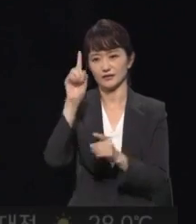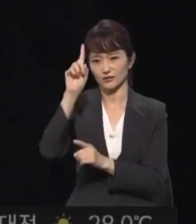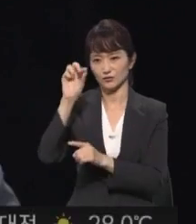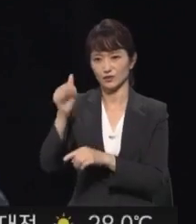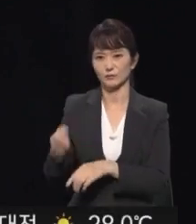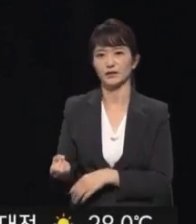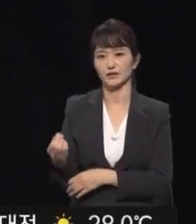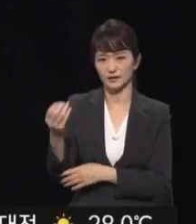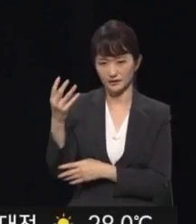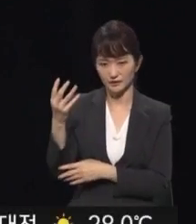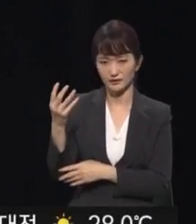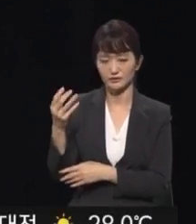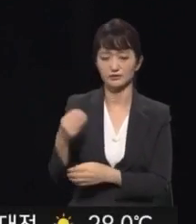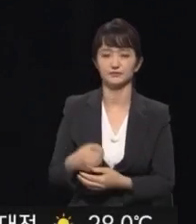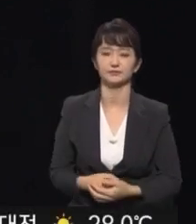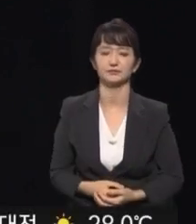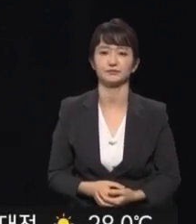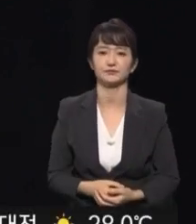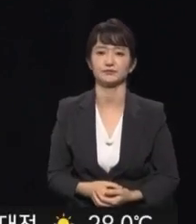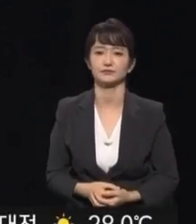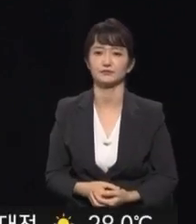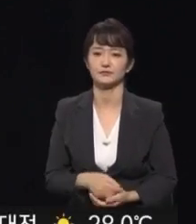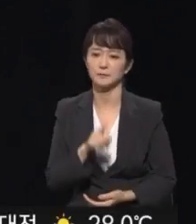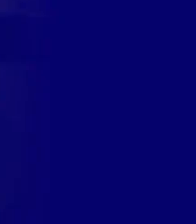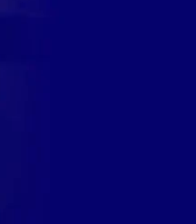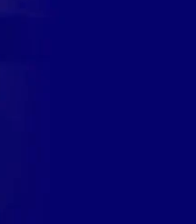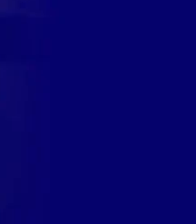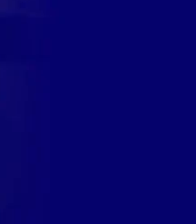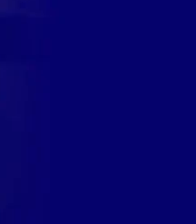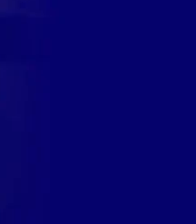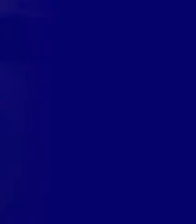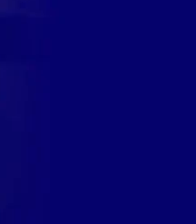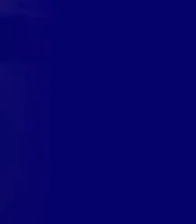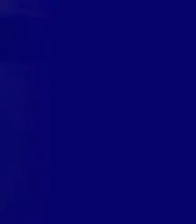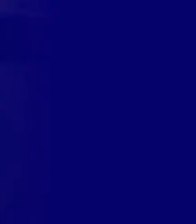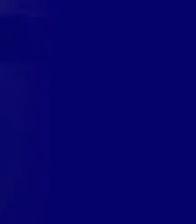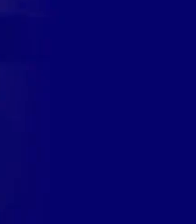집어 여러 의견이 있을 수가 있기 때문에 거기도 하려 했다가 일단 뺐습니다